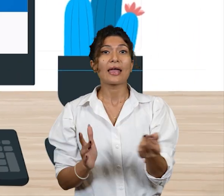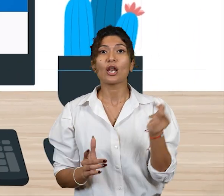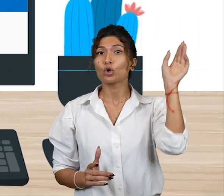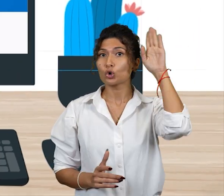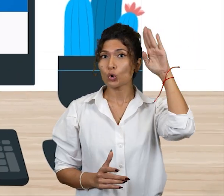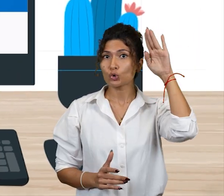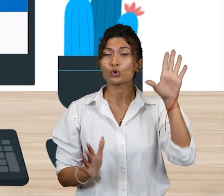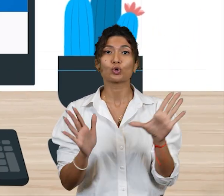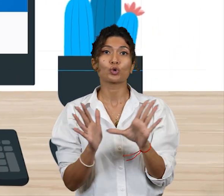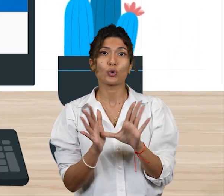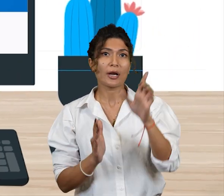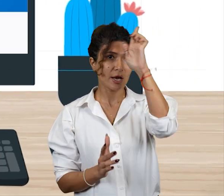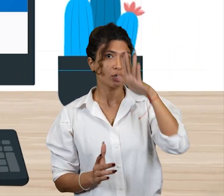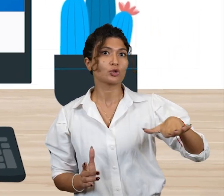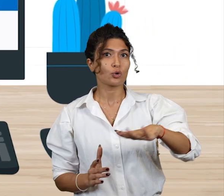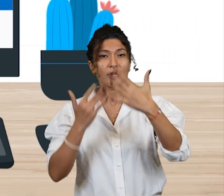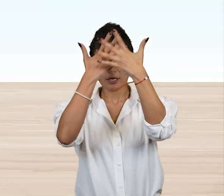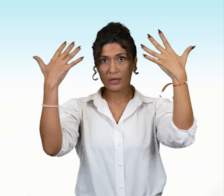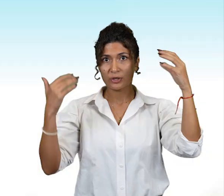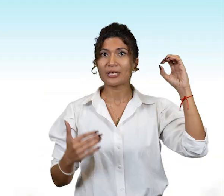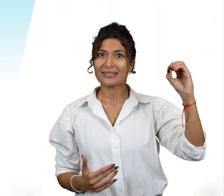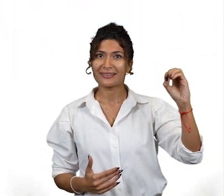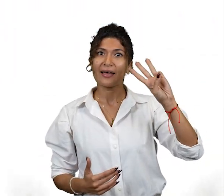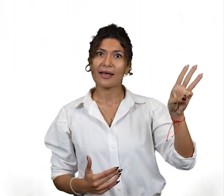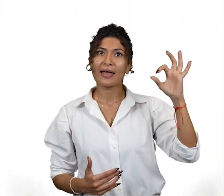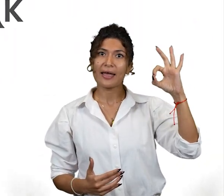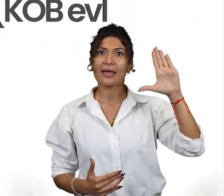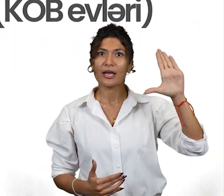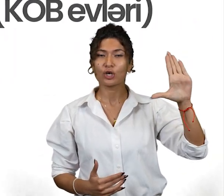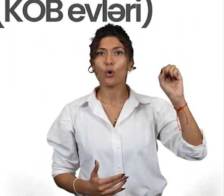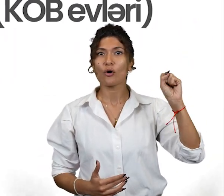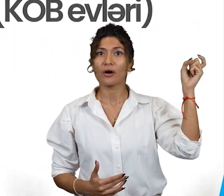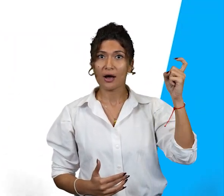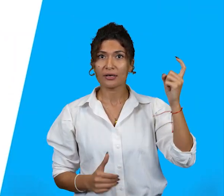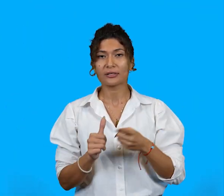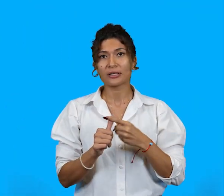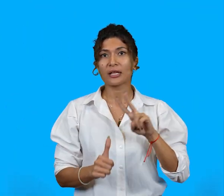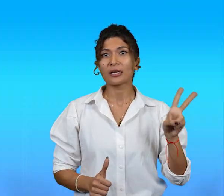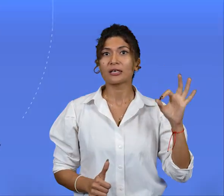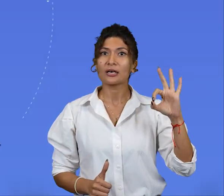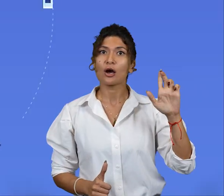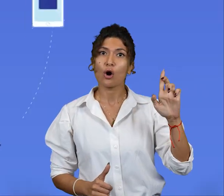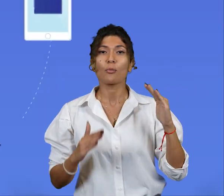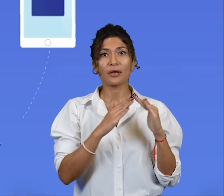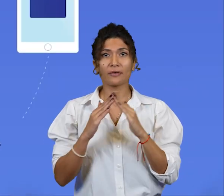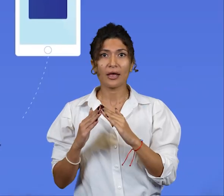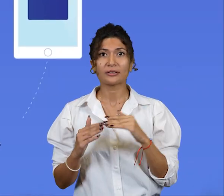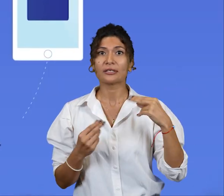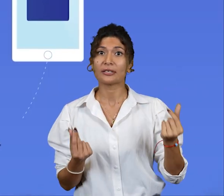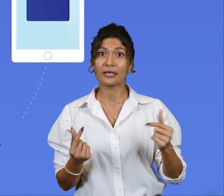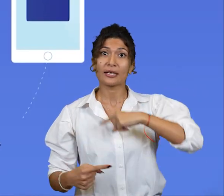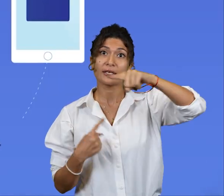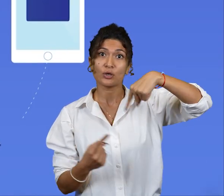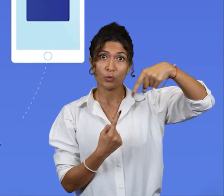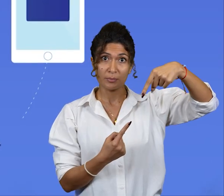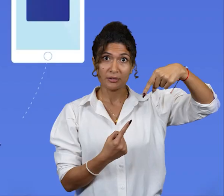və elektron hökumət portallarına e-gov.az, kiçik və orta biznes KOB evlərinə, müraciət və